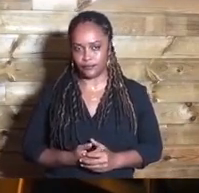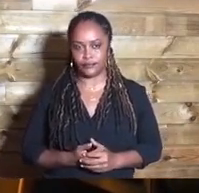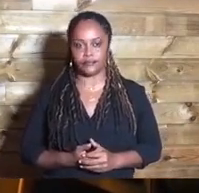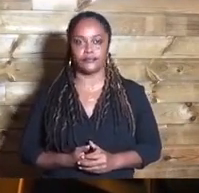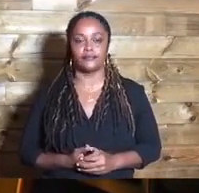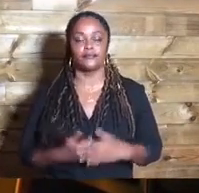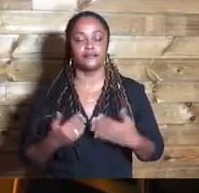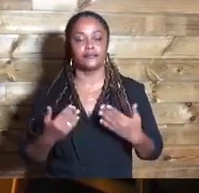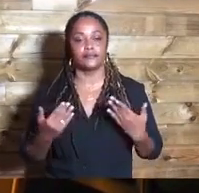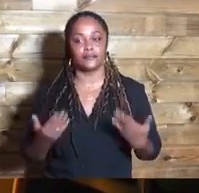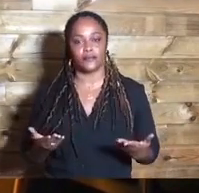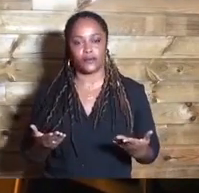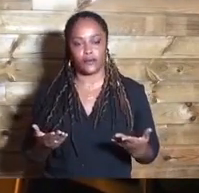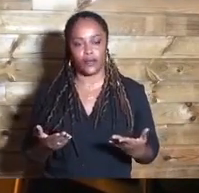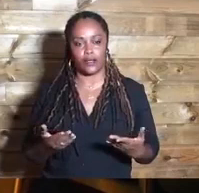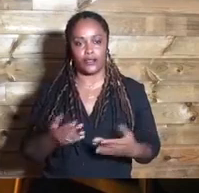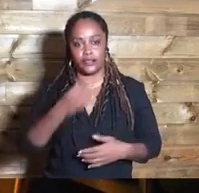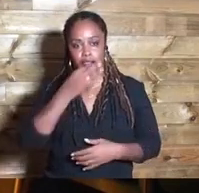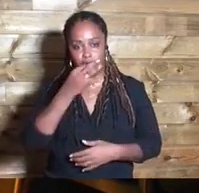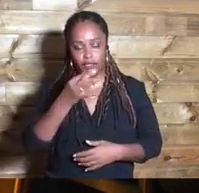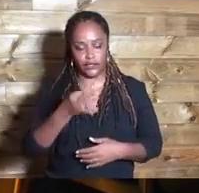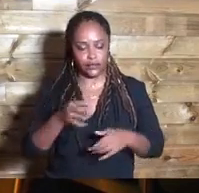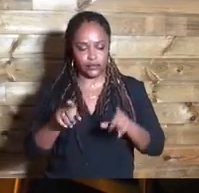C'est donc un convoi à la Sainte Famille.